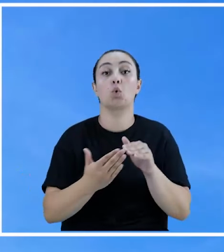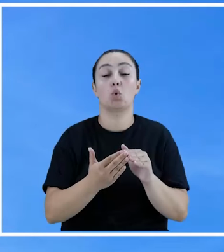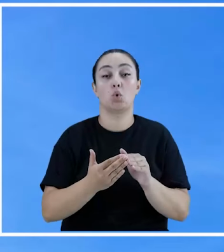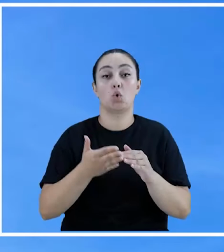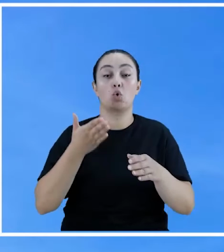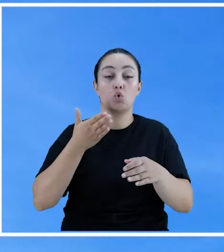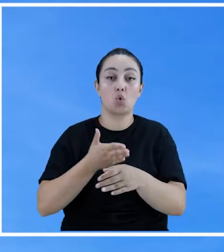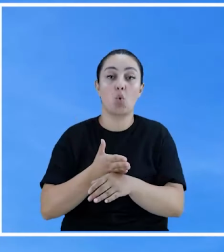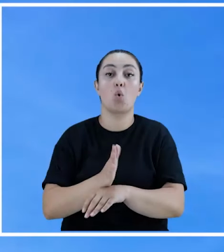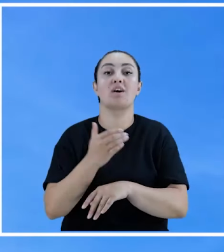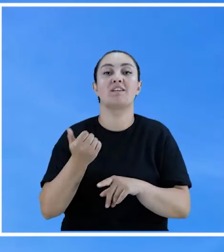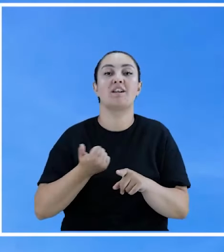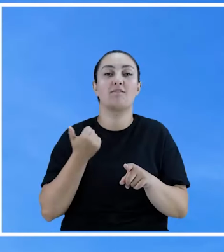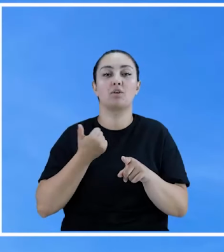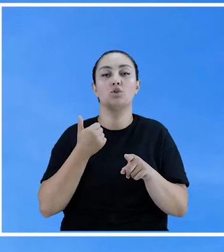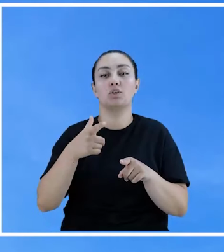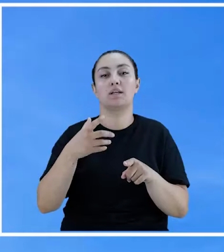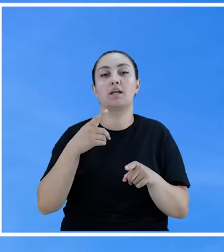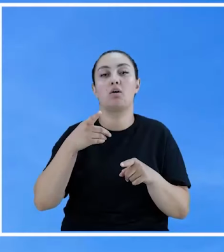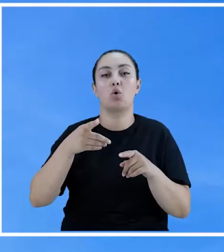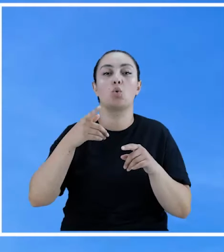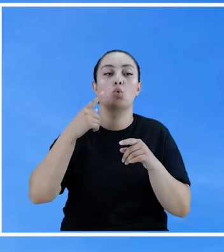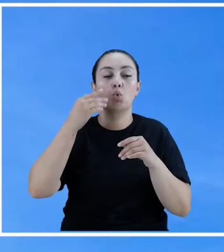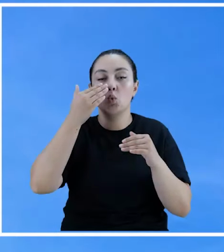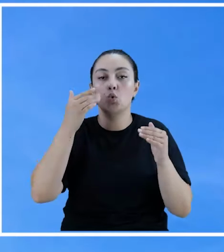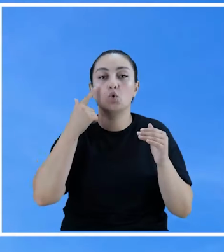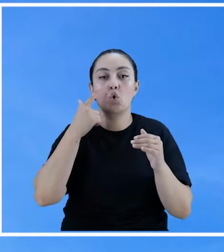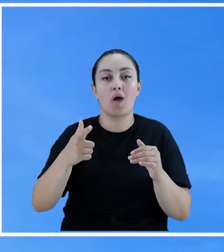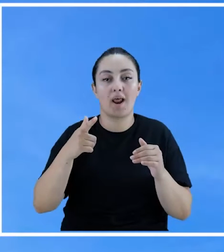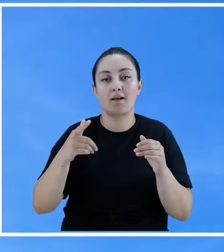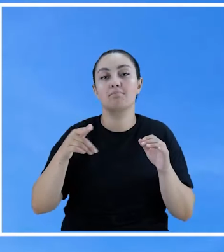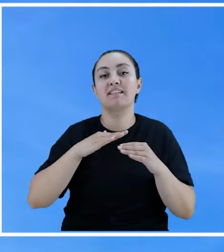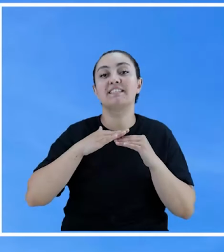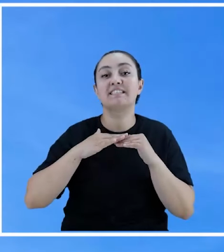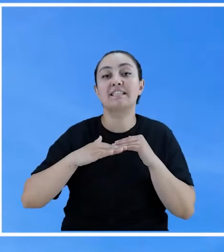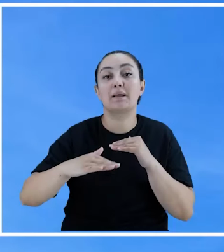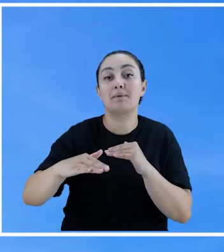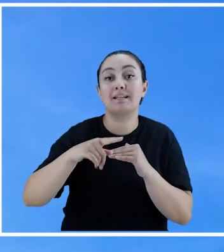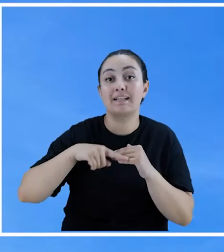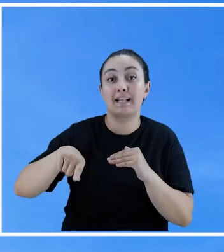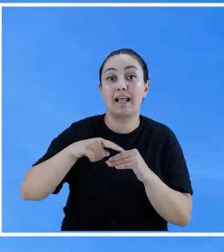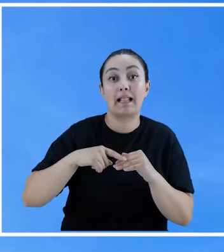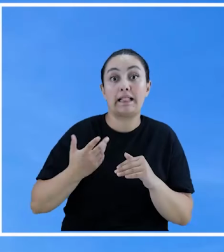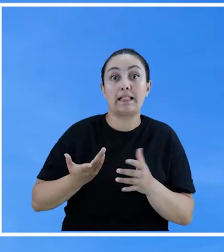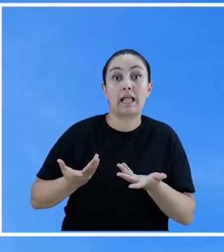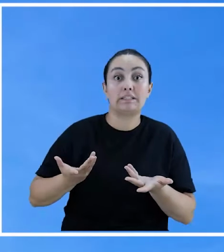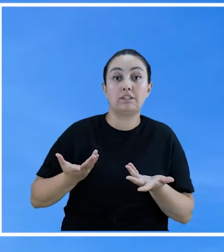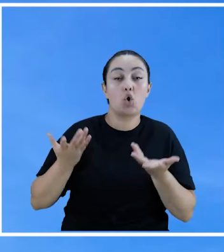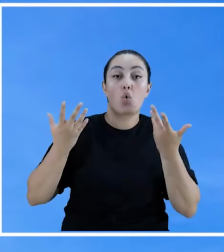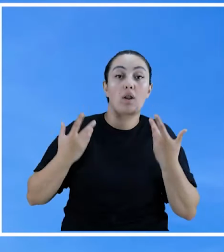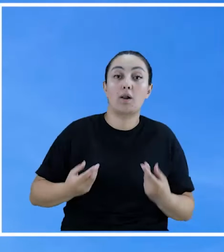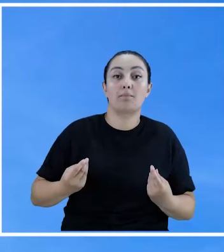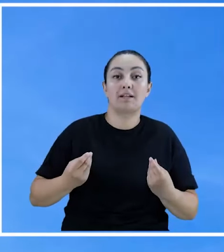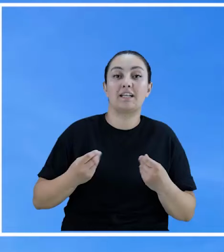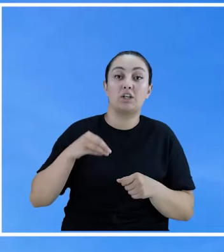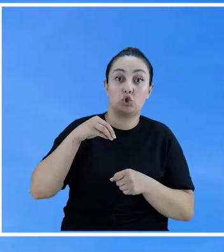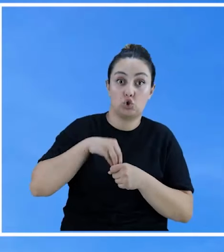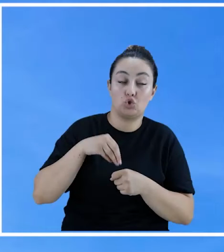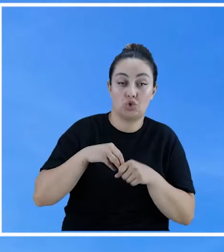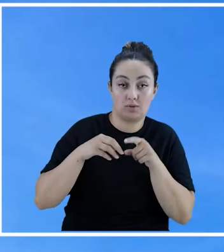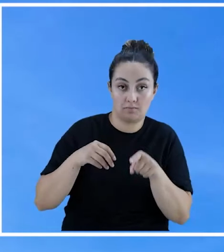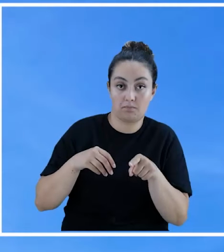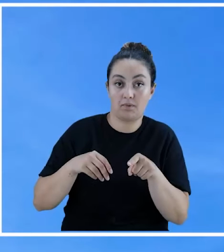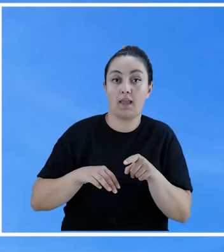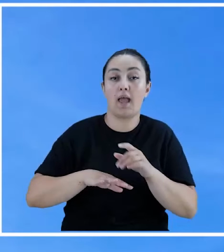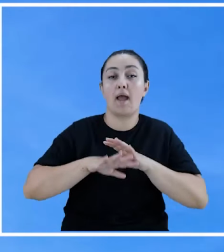Yani doğru davranışı hem statik hem dinamik koşullar altında zeminin nasıl davranabileceğini kestirebilmek